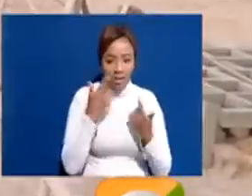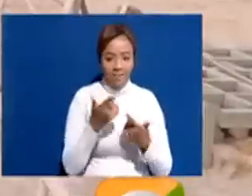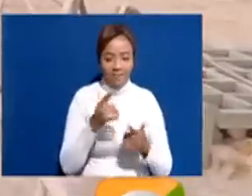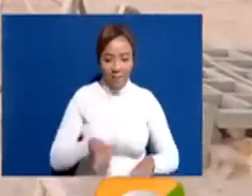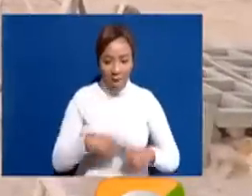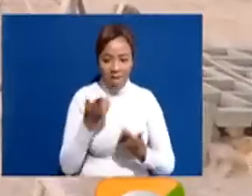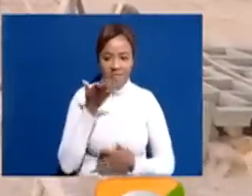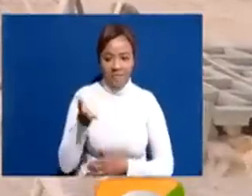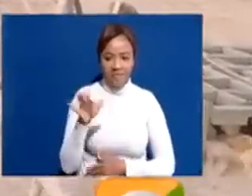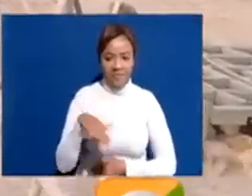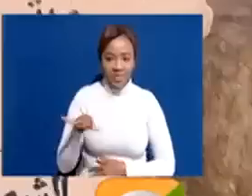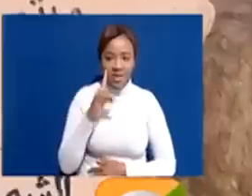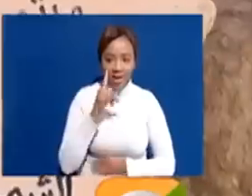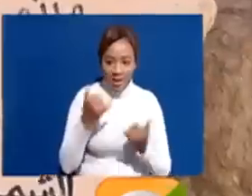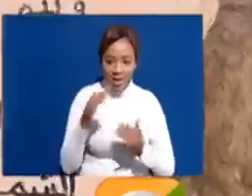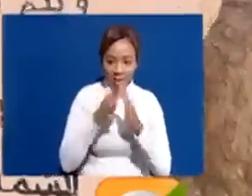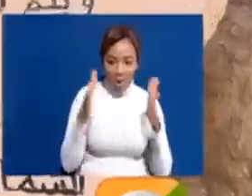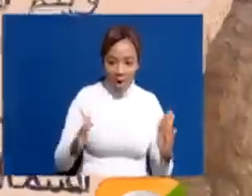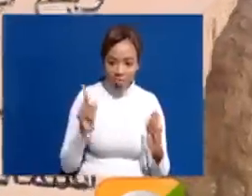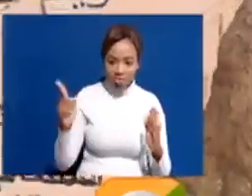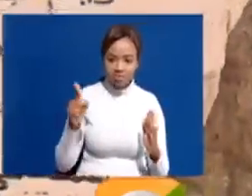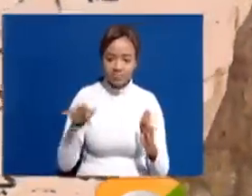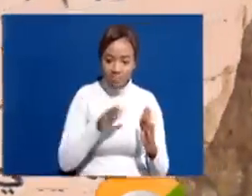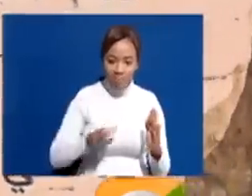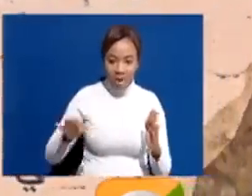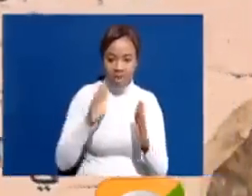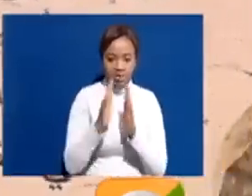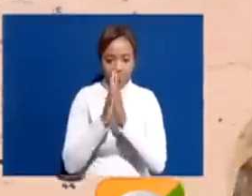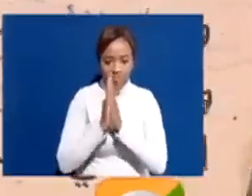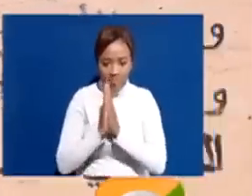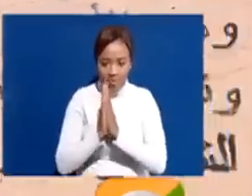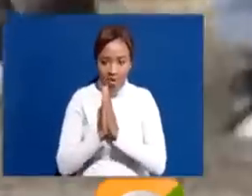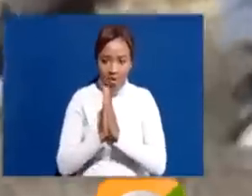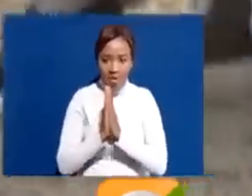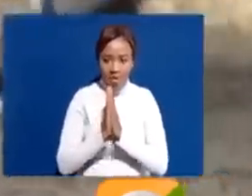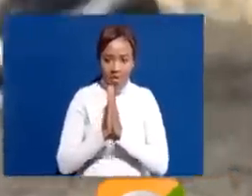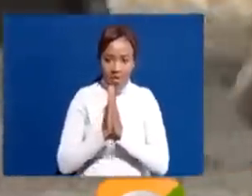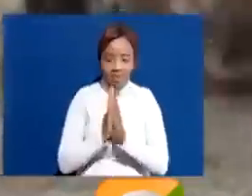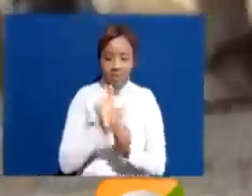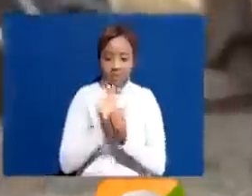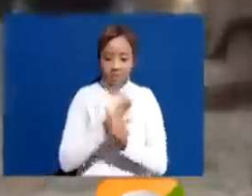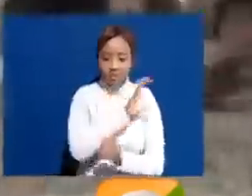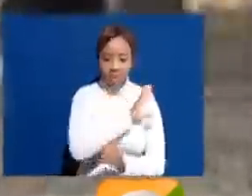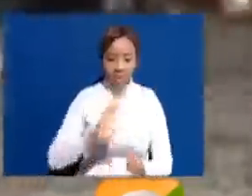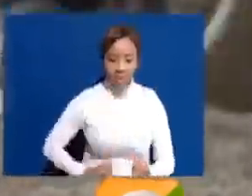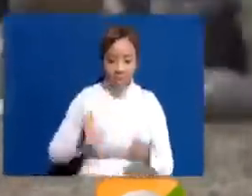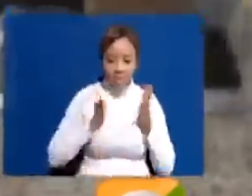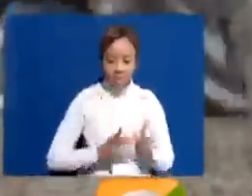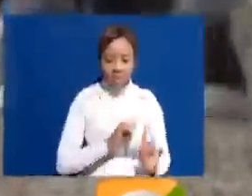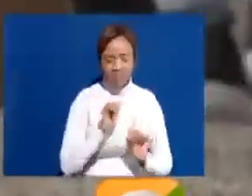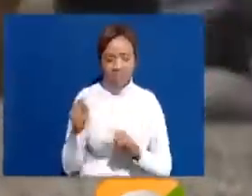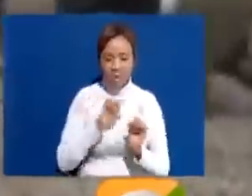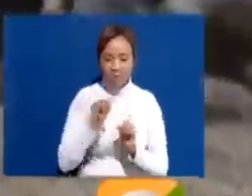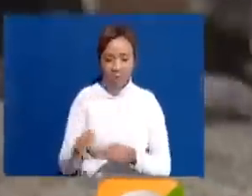hii ya Yohana inatumika kama ukumbi wa maombi kwa maelfu ya Wakristo wanaohudhuru hapa kila mwaka.